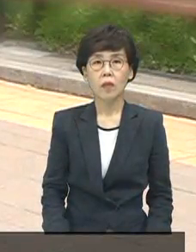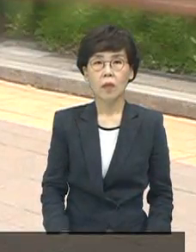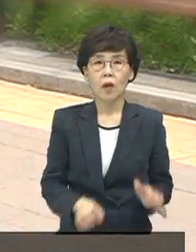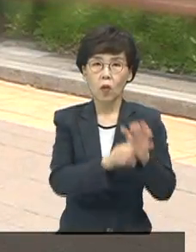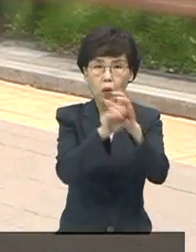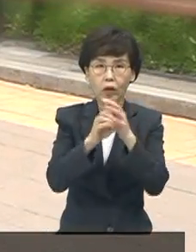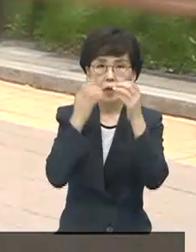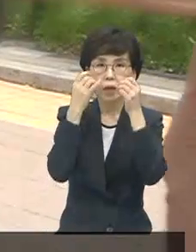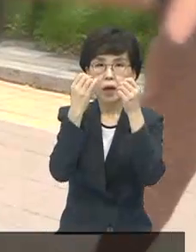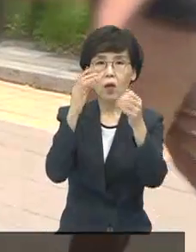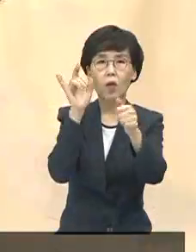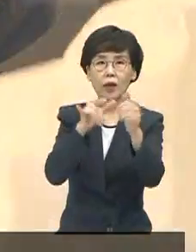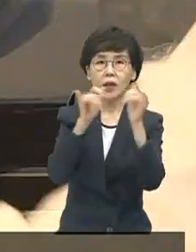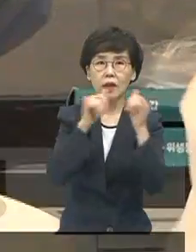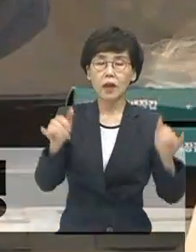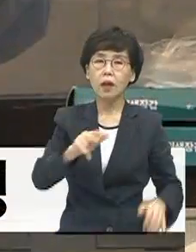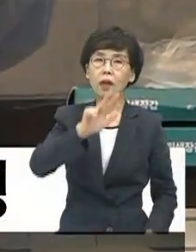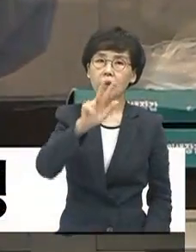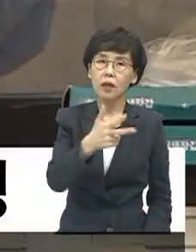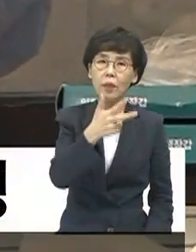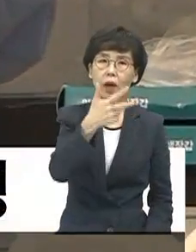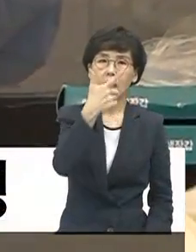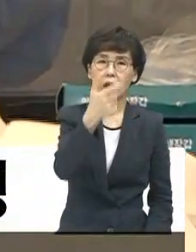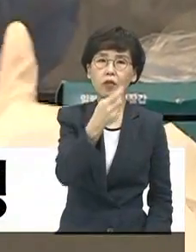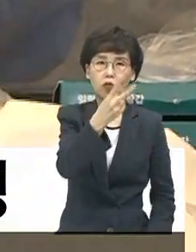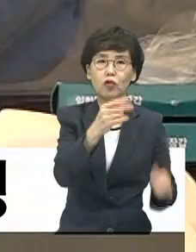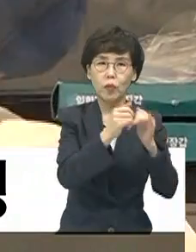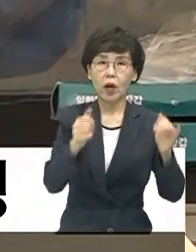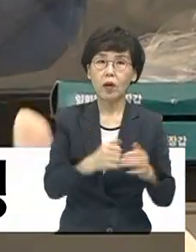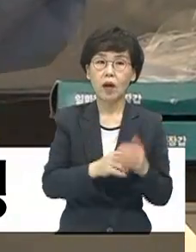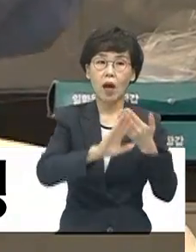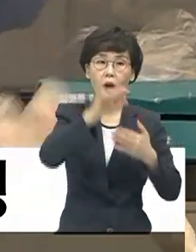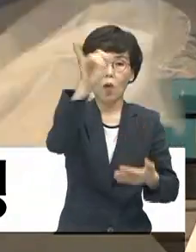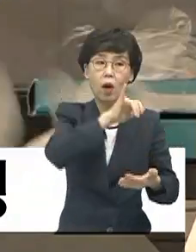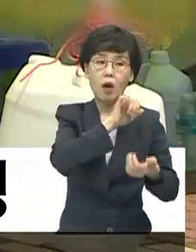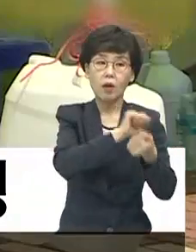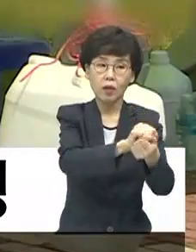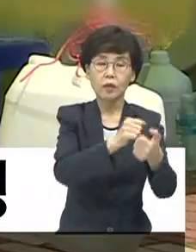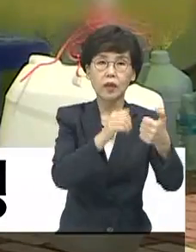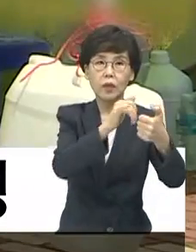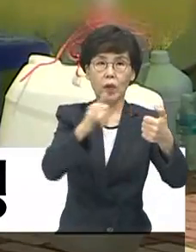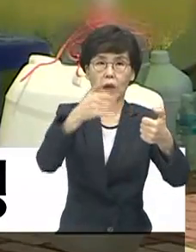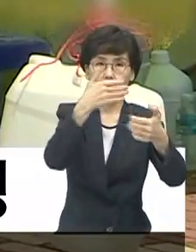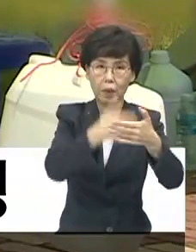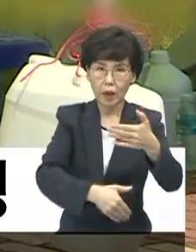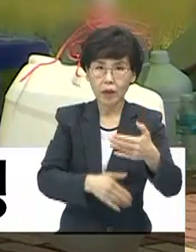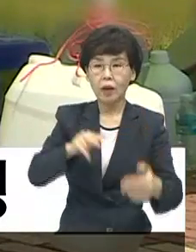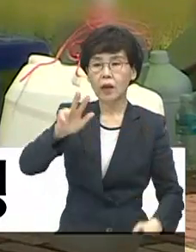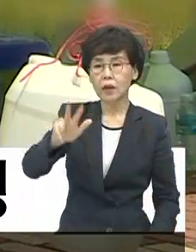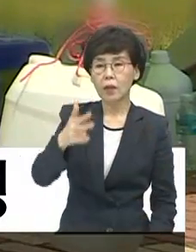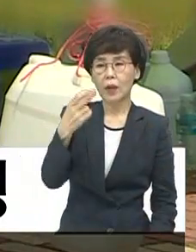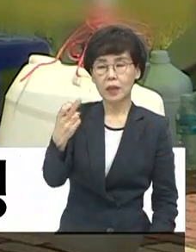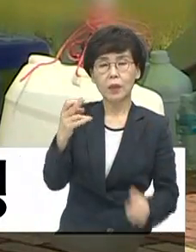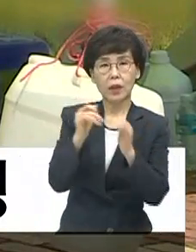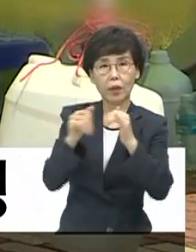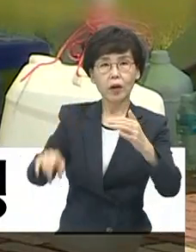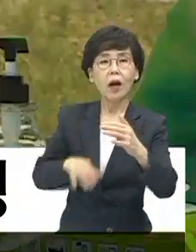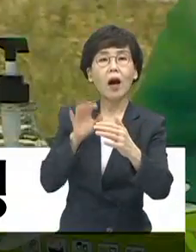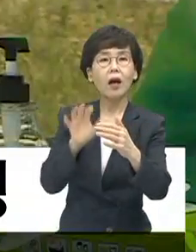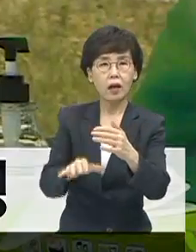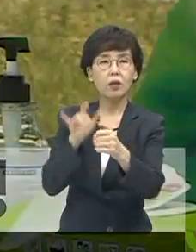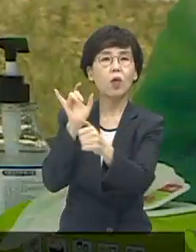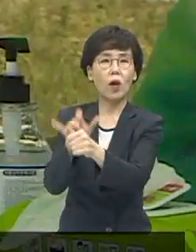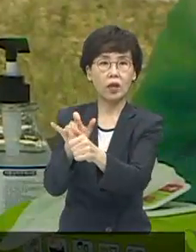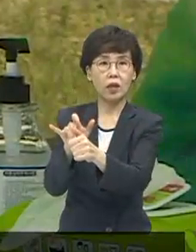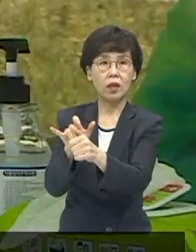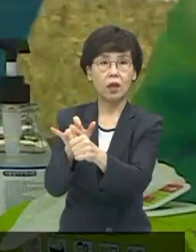코로나19 신규 확진자는 762명입니다. 해외 유입 사례 50명을 제외한 712명이 국내 감염